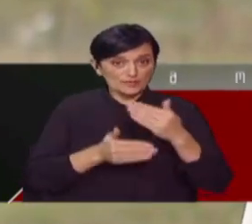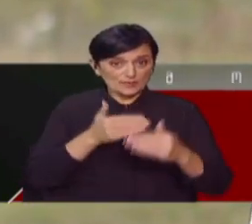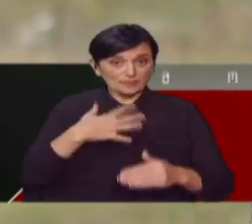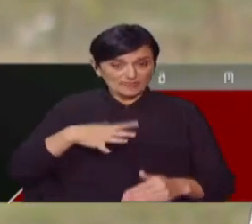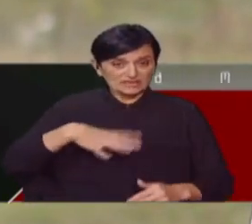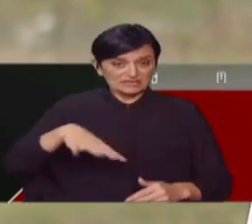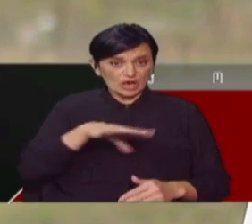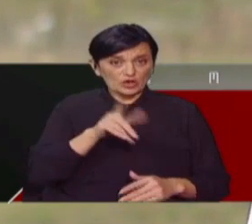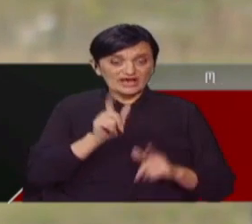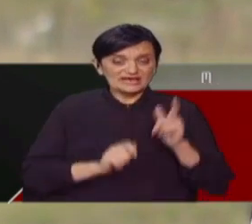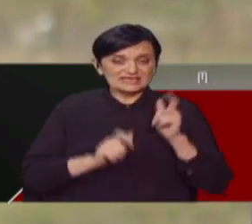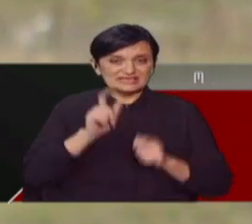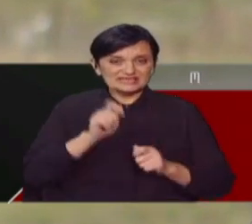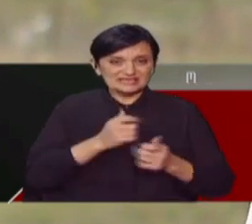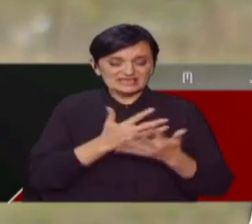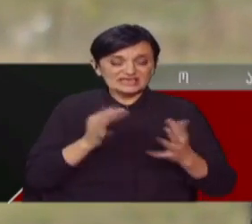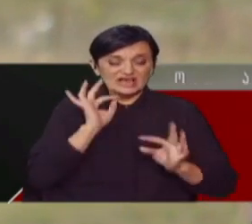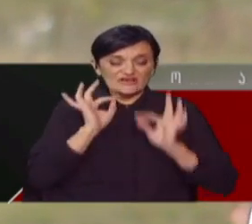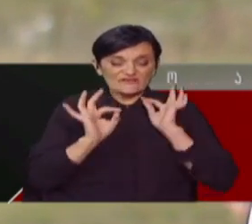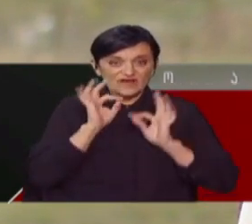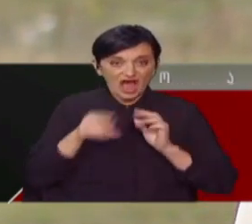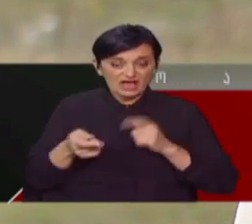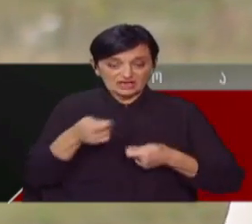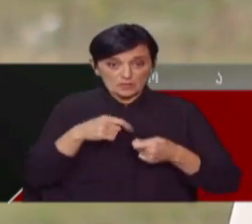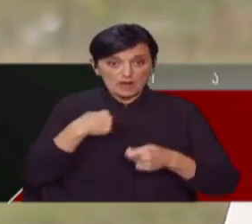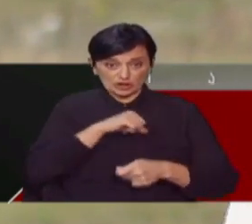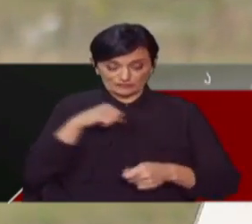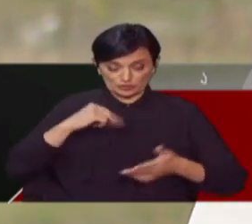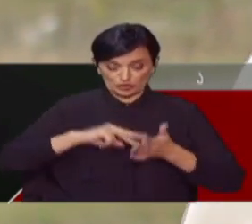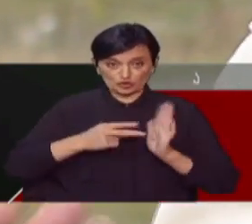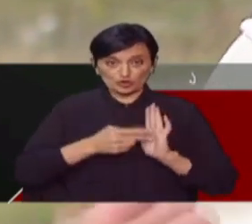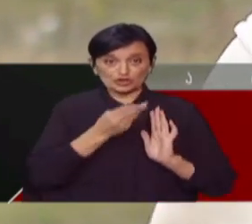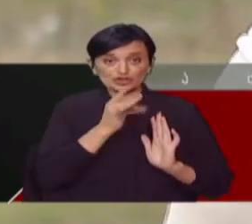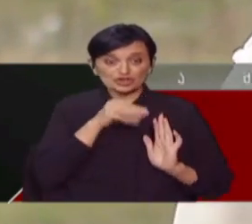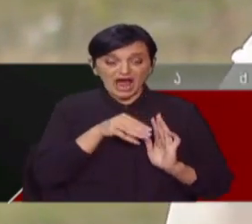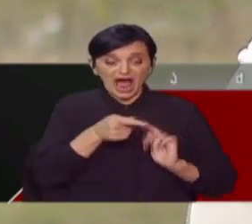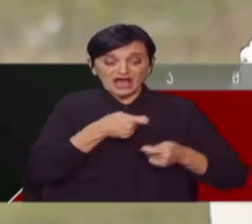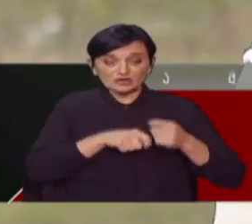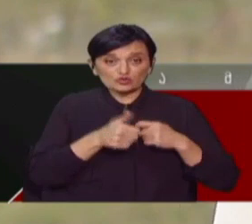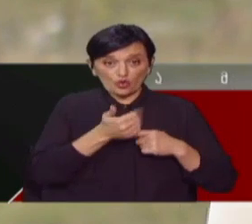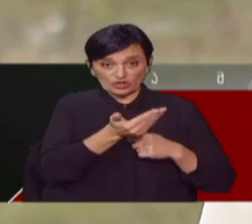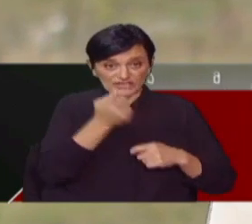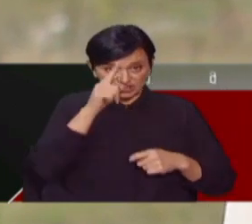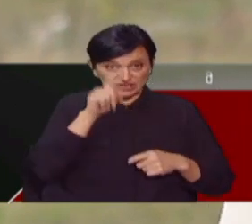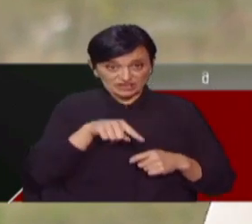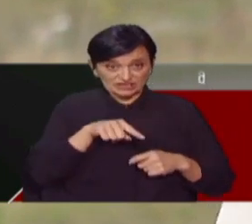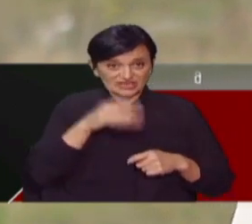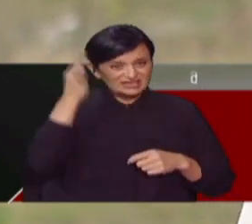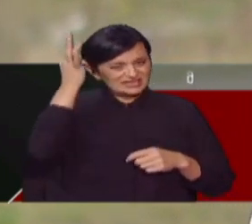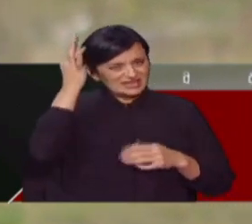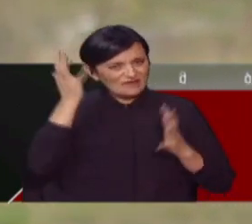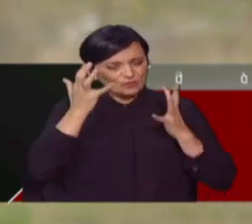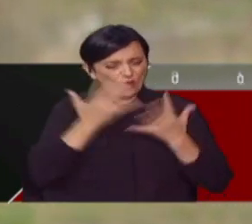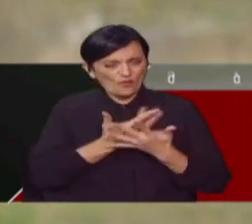საქართველოში, რძის გადამუშავება და ყველის წარმოება და მე თვითონ გეგმავ შრატის პროდუქტების წარმოებას, როგორც თქვენ უკვე იცით, თავის მოვლის საშუალებებს და